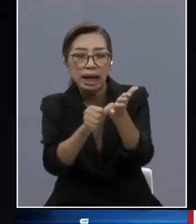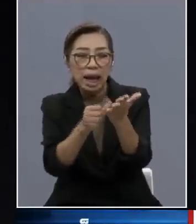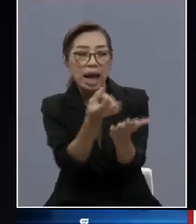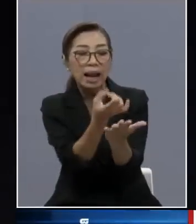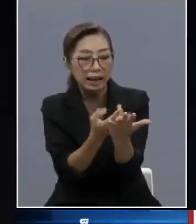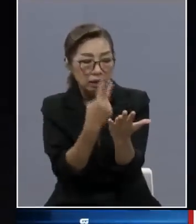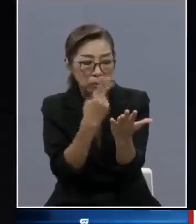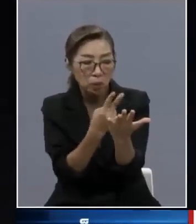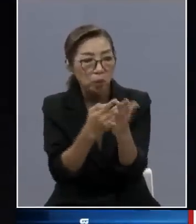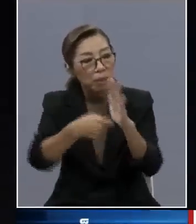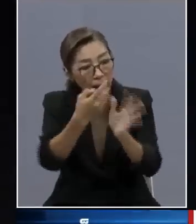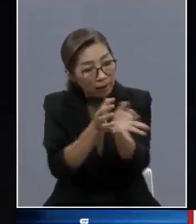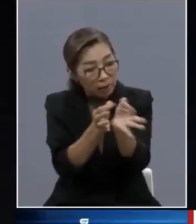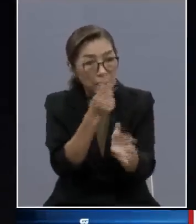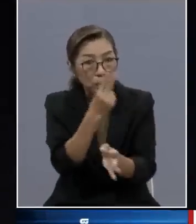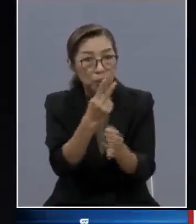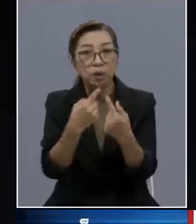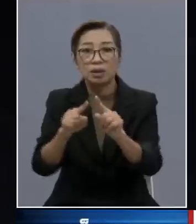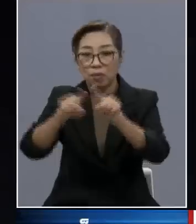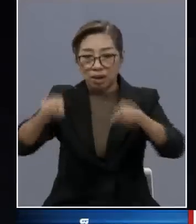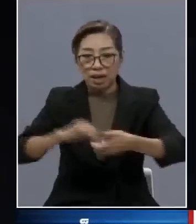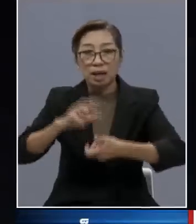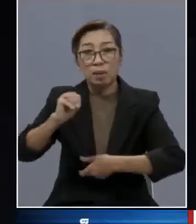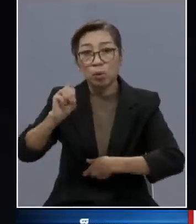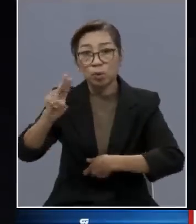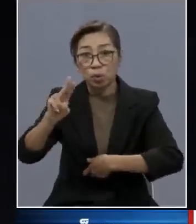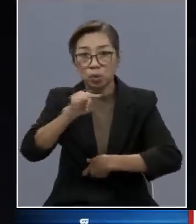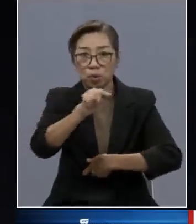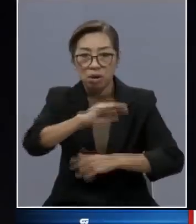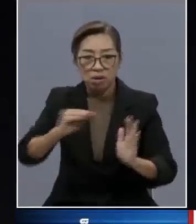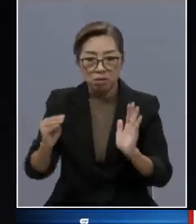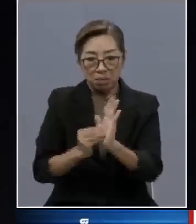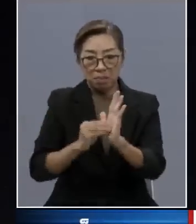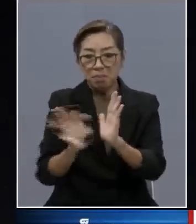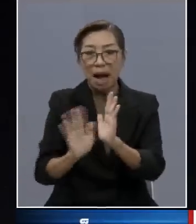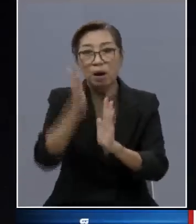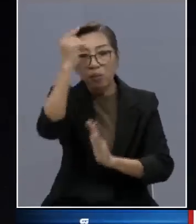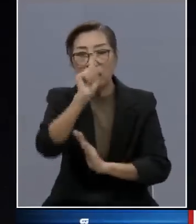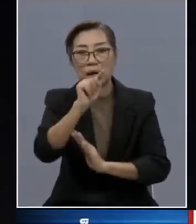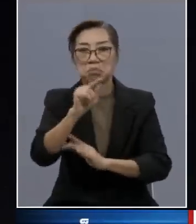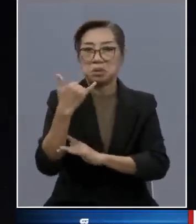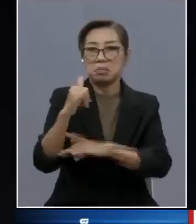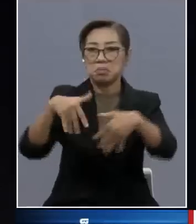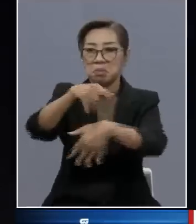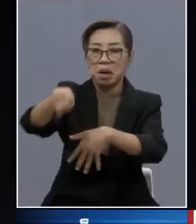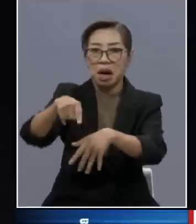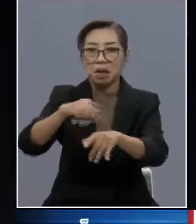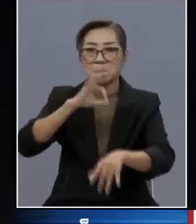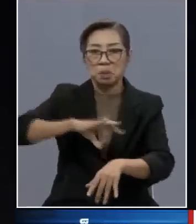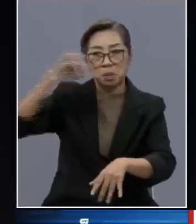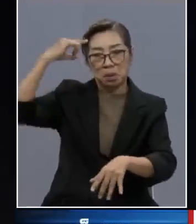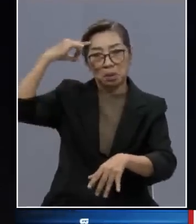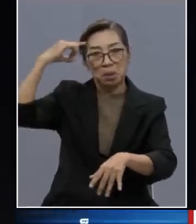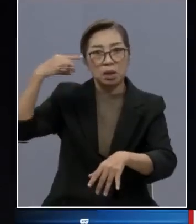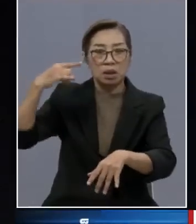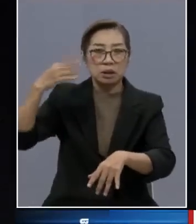อธิบายร่วมกันแต่ขณะเดียวกันเรื่องที่ไม่ได้ใส่ไว้ใน MOU เนี่ยเป็นเพราะมันอาจจะทำให้คนที่เขาไม่เข้าใจยกตัวอย่างเช่นสว.จะเอาม